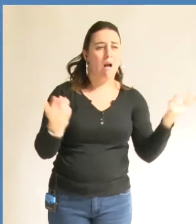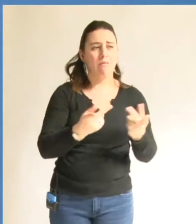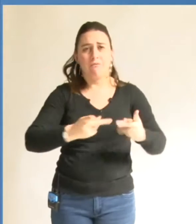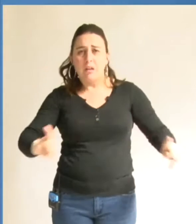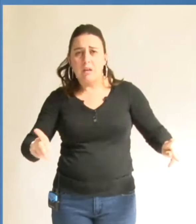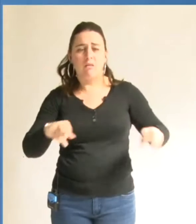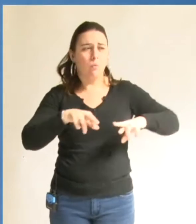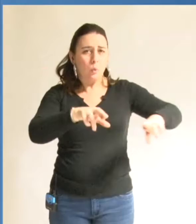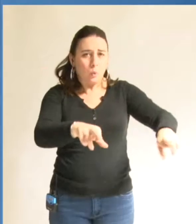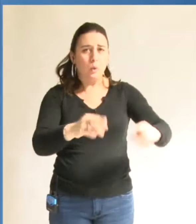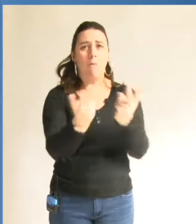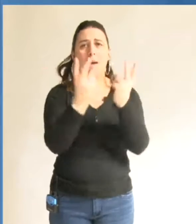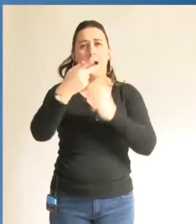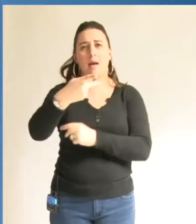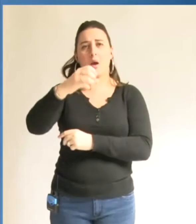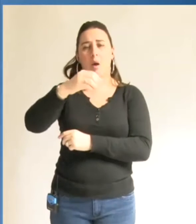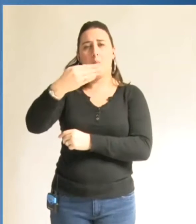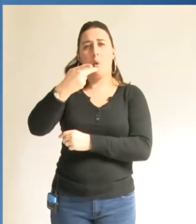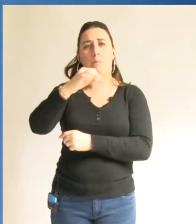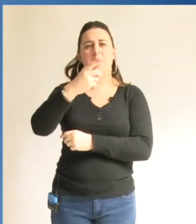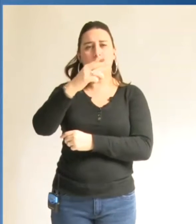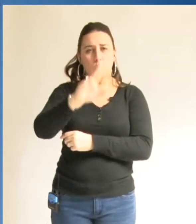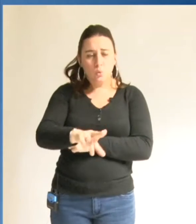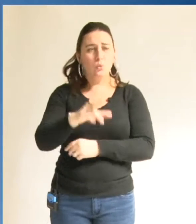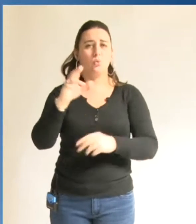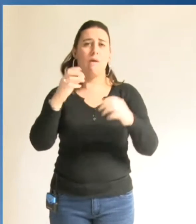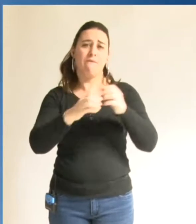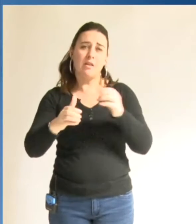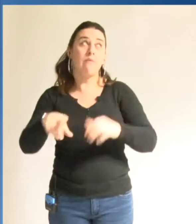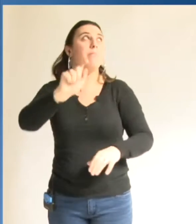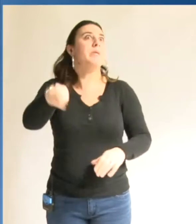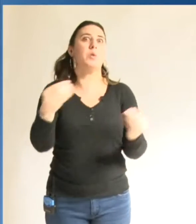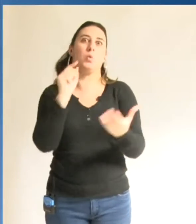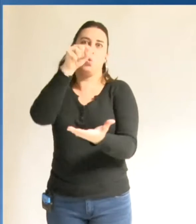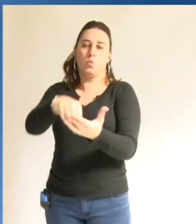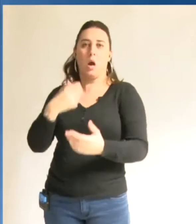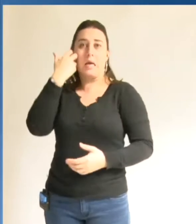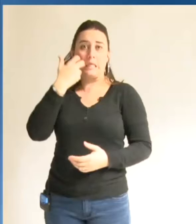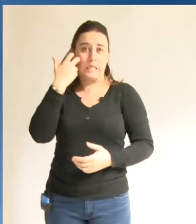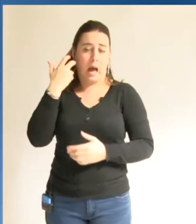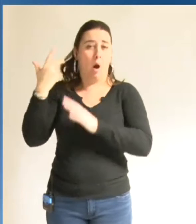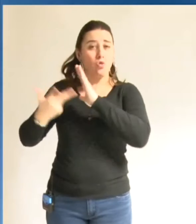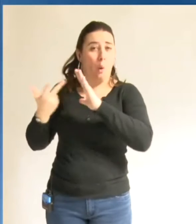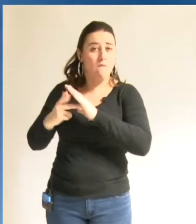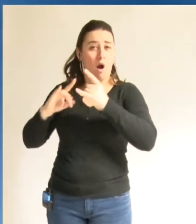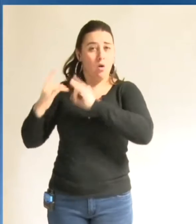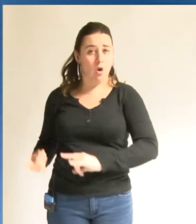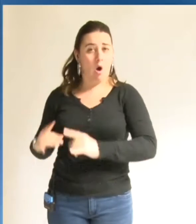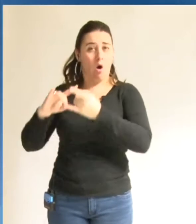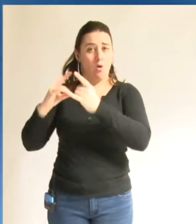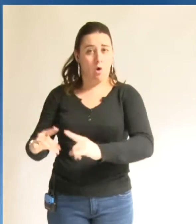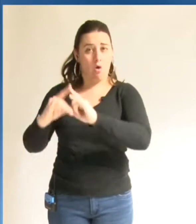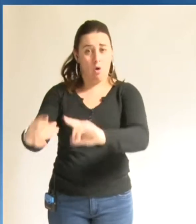publics, le parc Pompidou, un peu à Villeneuve, bien sûr à la gare, 3 fois de suite, le dernier